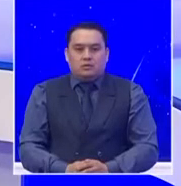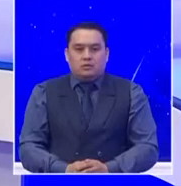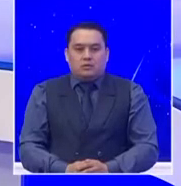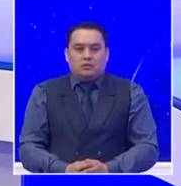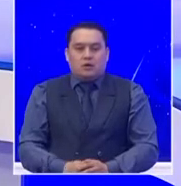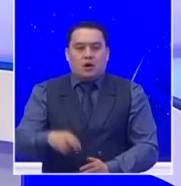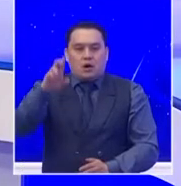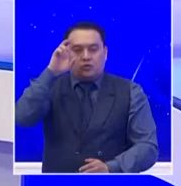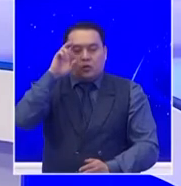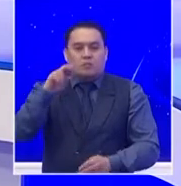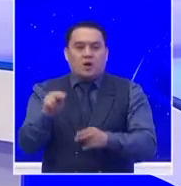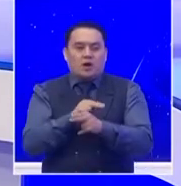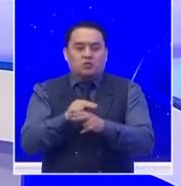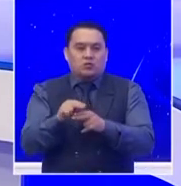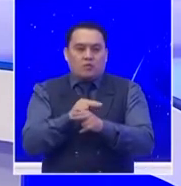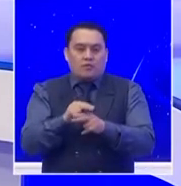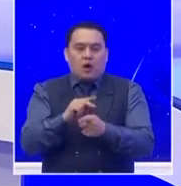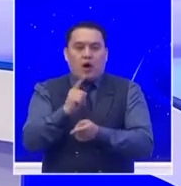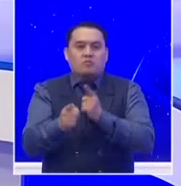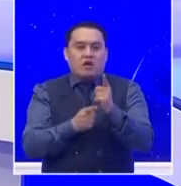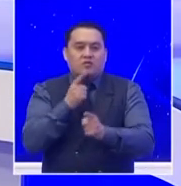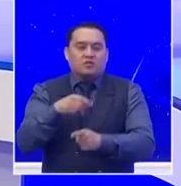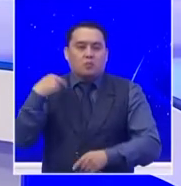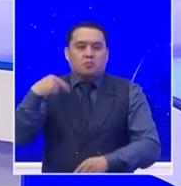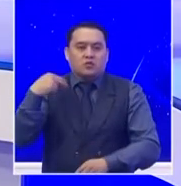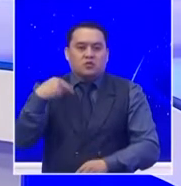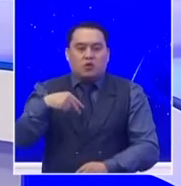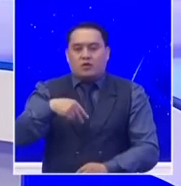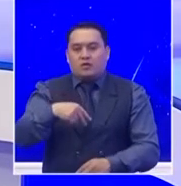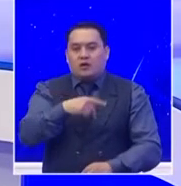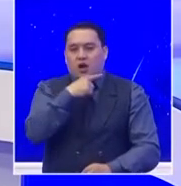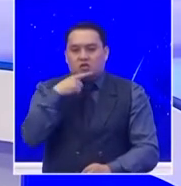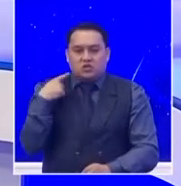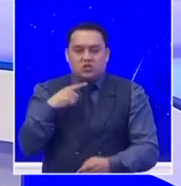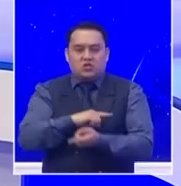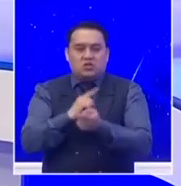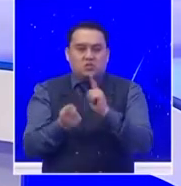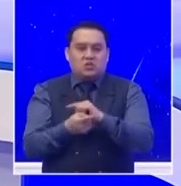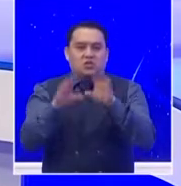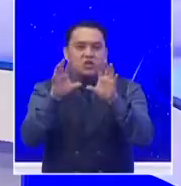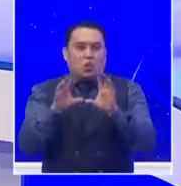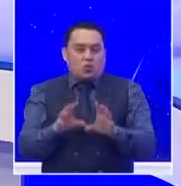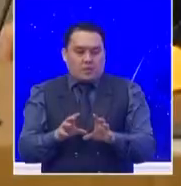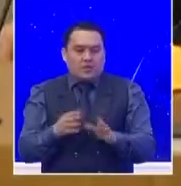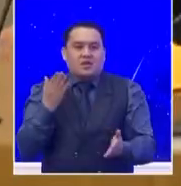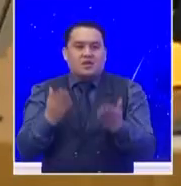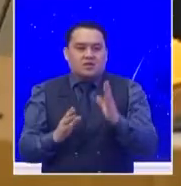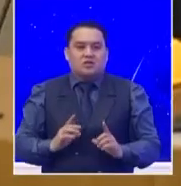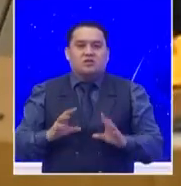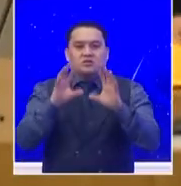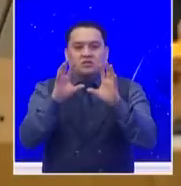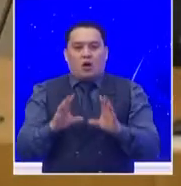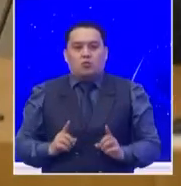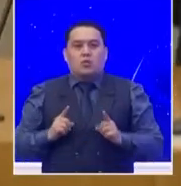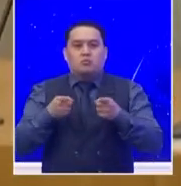Госдума поддержала поправку об обнулении президентских сроков Владимира Путина в случае изменения Конституции. Если закон вступит в силу,